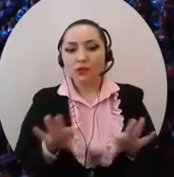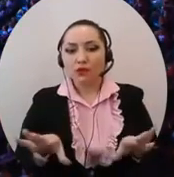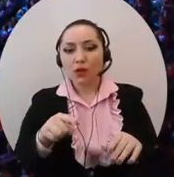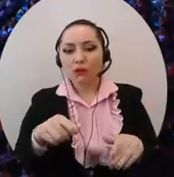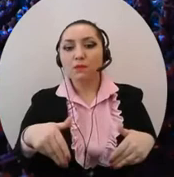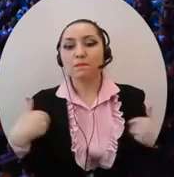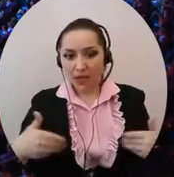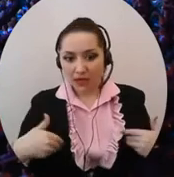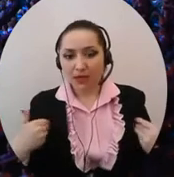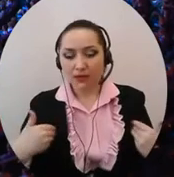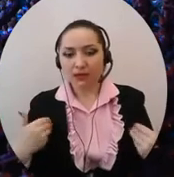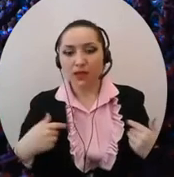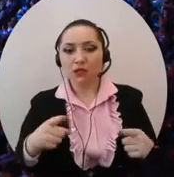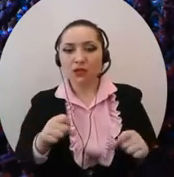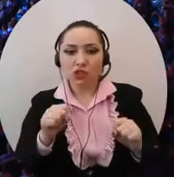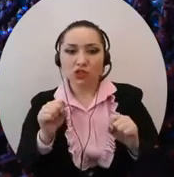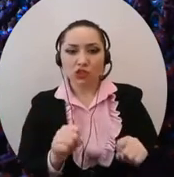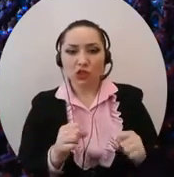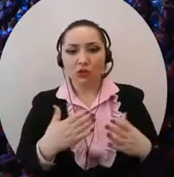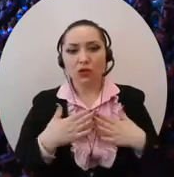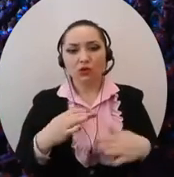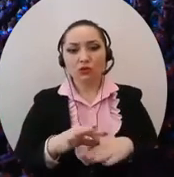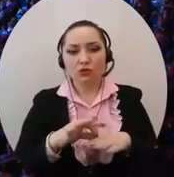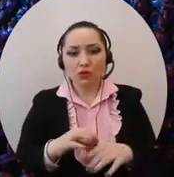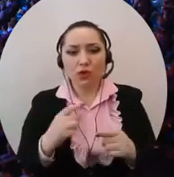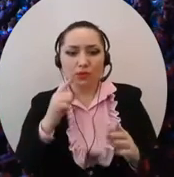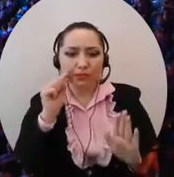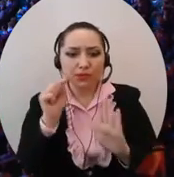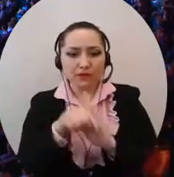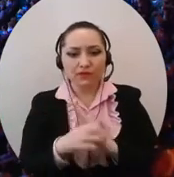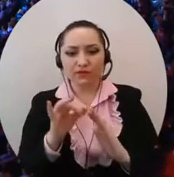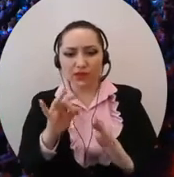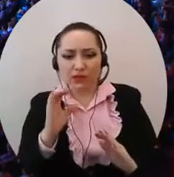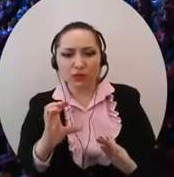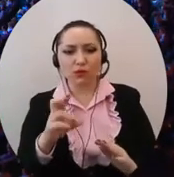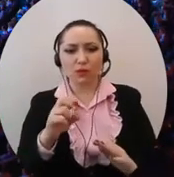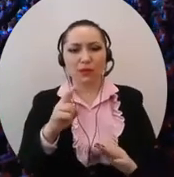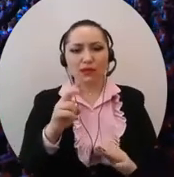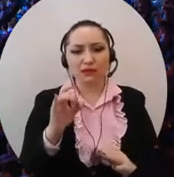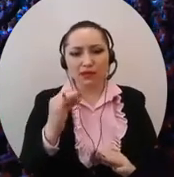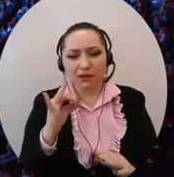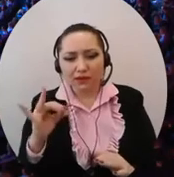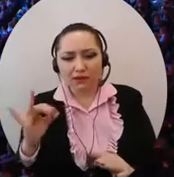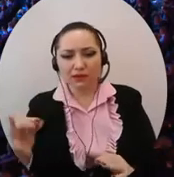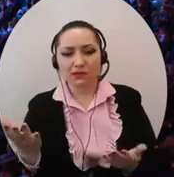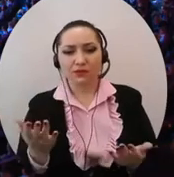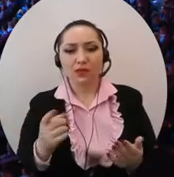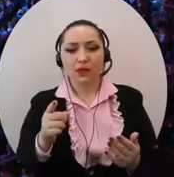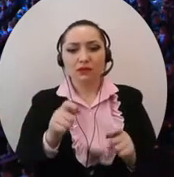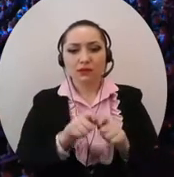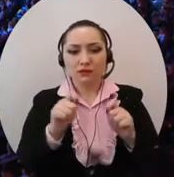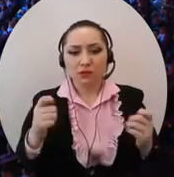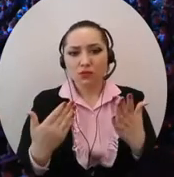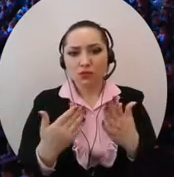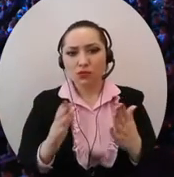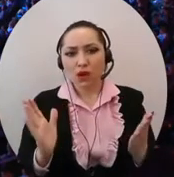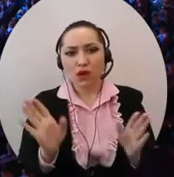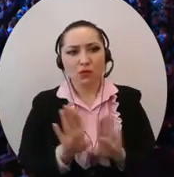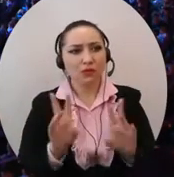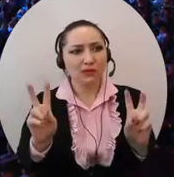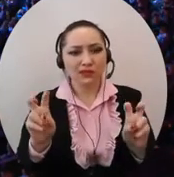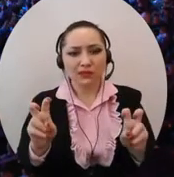они защищают нашу кожу от проникновения вирусов, бактерий. Они создают так называемый вот здоровый